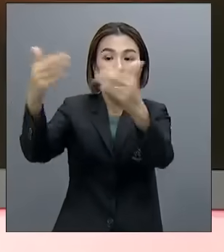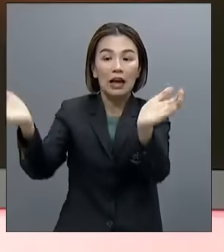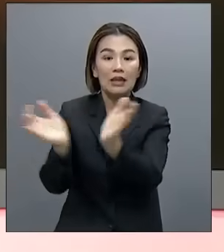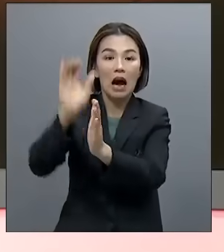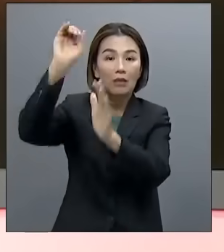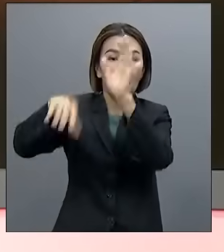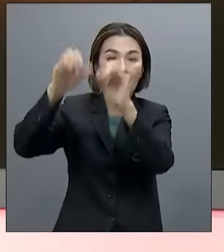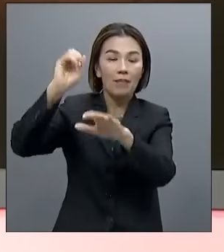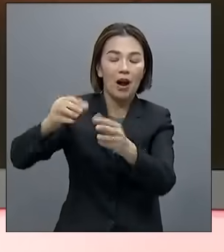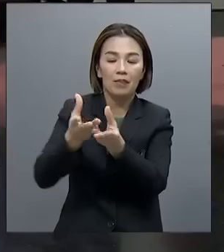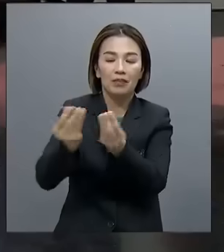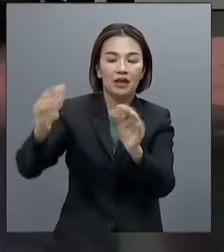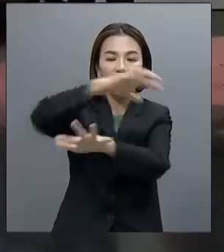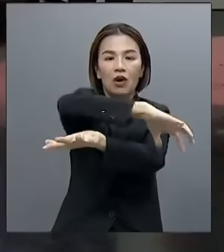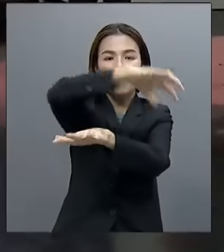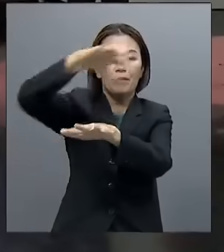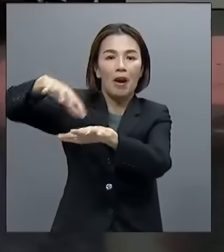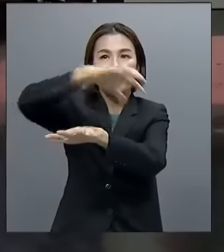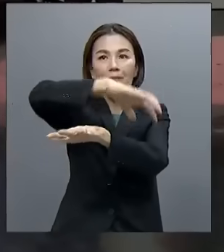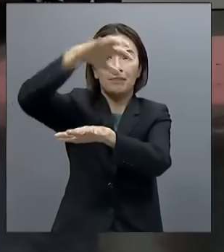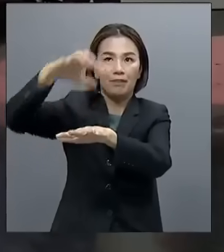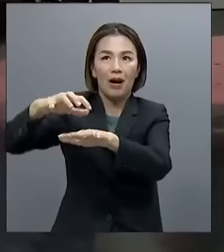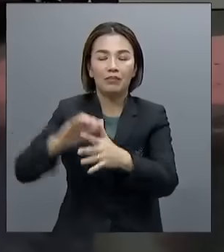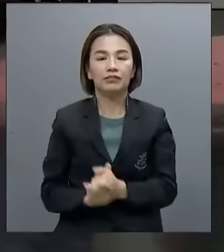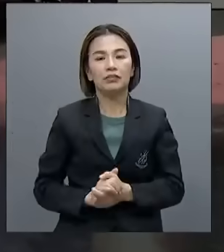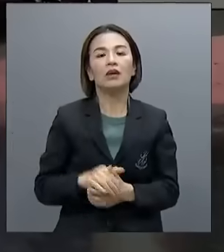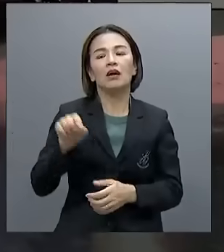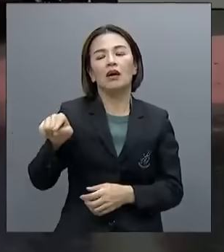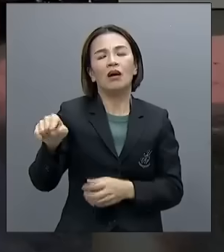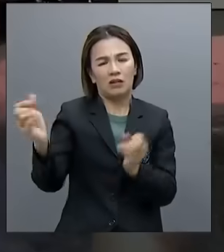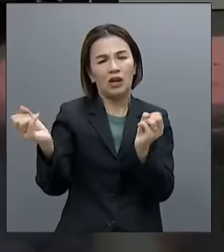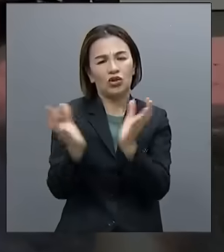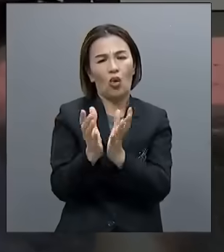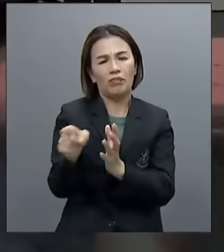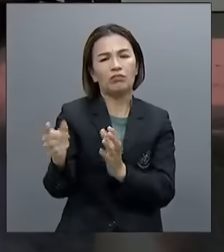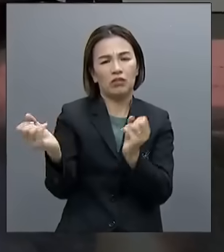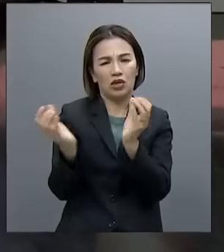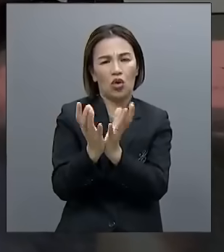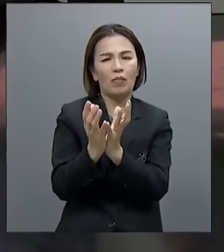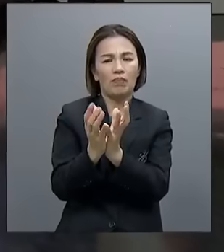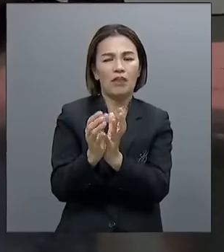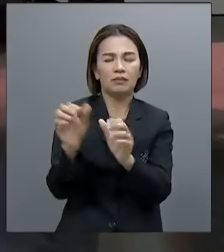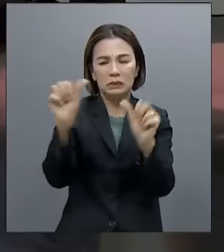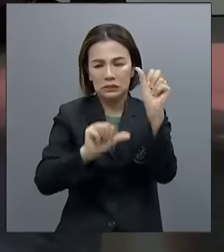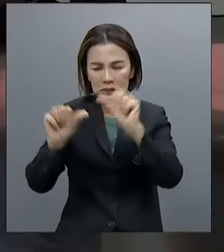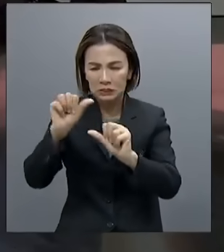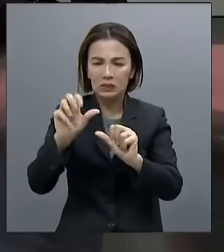เจชตาคุณพรวดีคะการจัดการขยะในรูปแบบนี้แน่นอนว่าทำให้เกิดการปนเปื้อนของสารเคมีที่เป็นพิษ